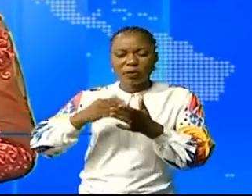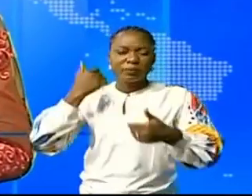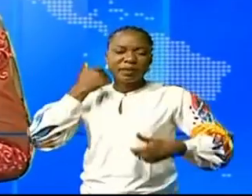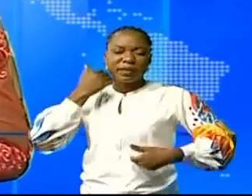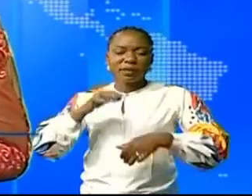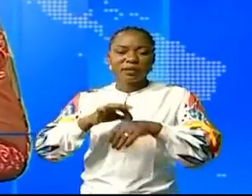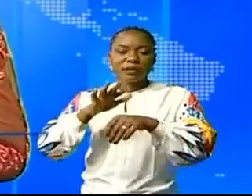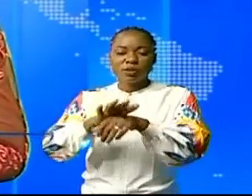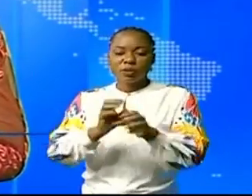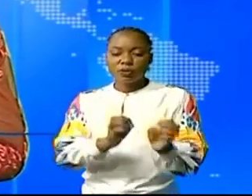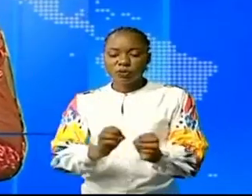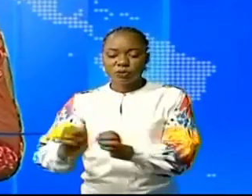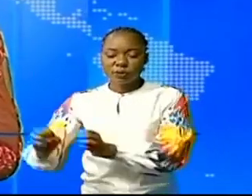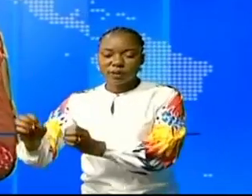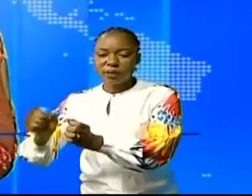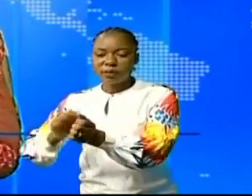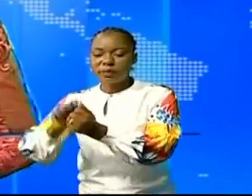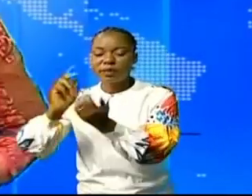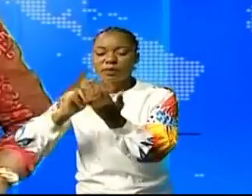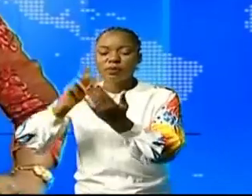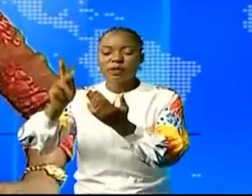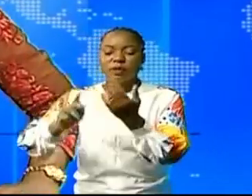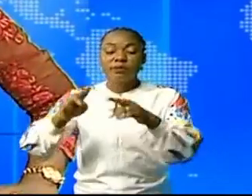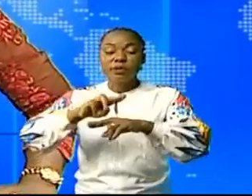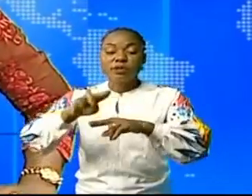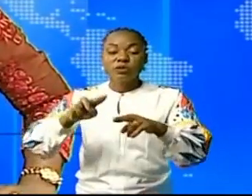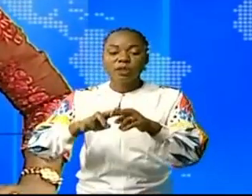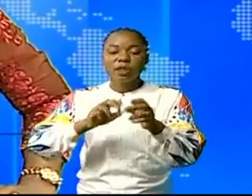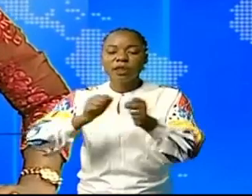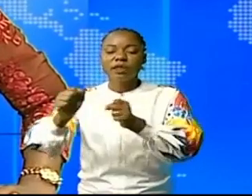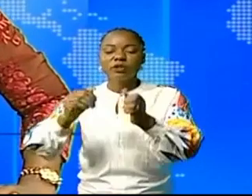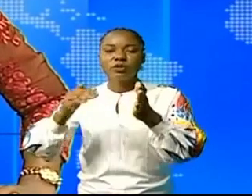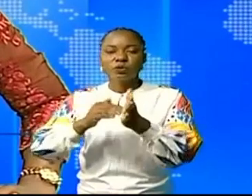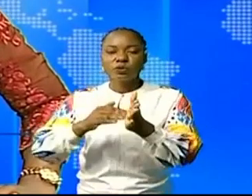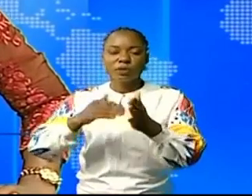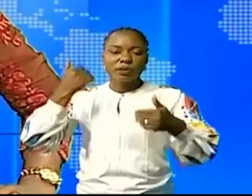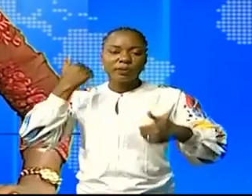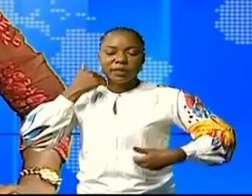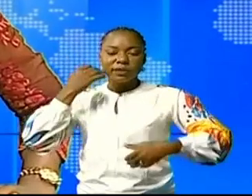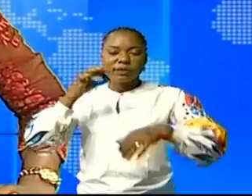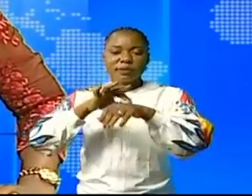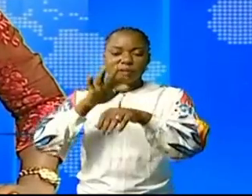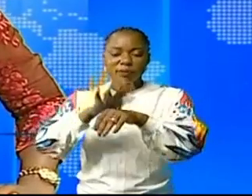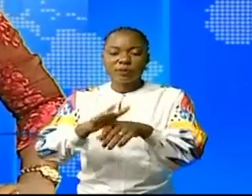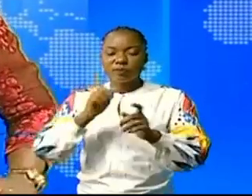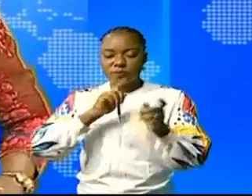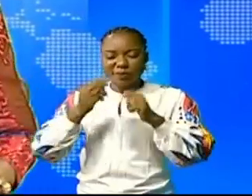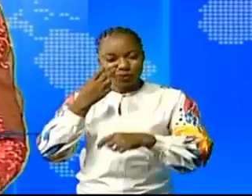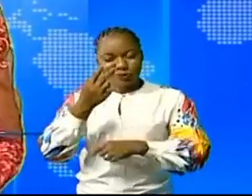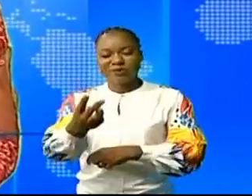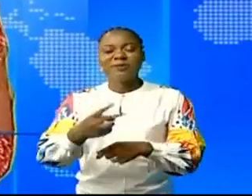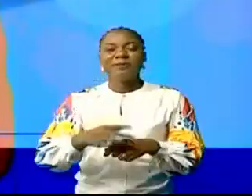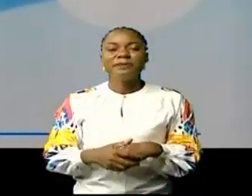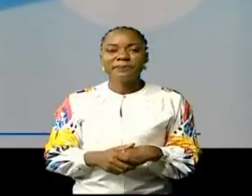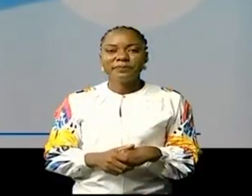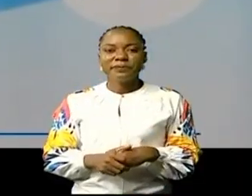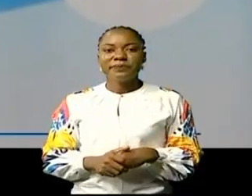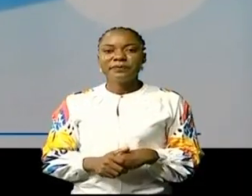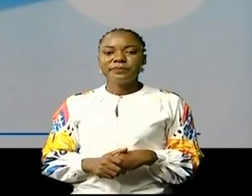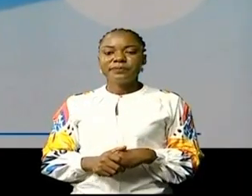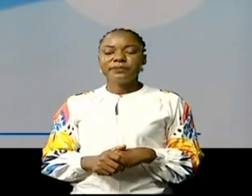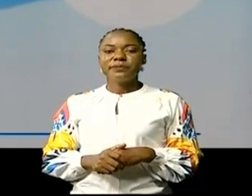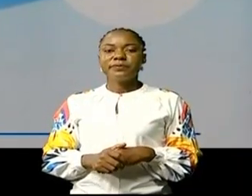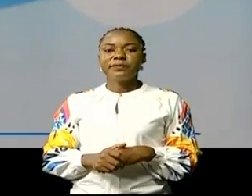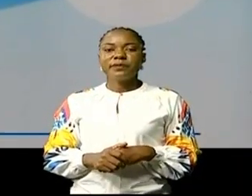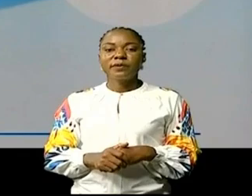activité organisée par le Programme national de lutte contre le paludisme. Patricia Ongo, reportage.